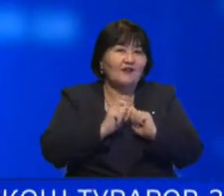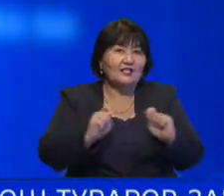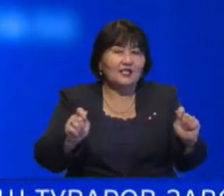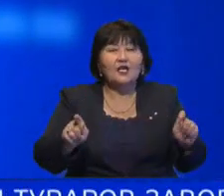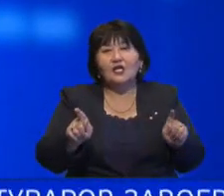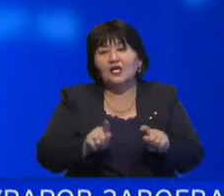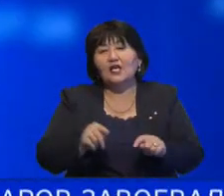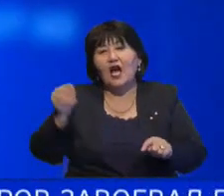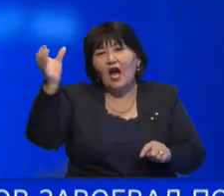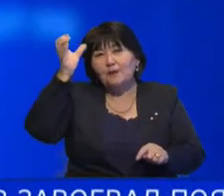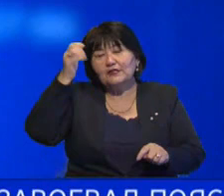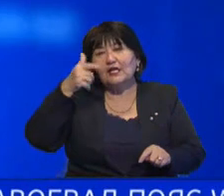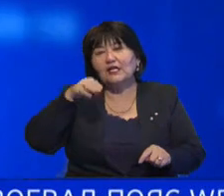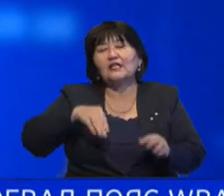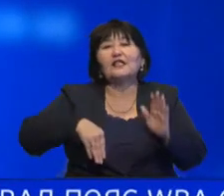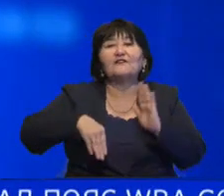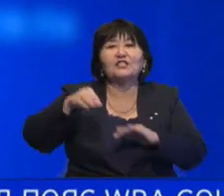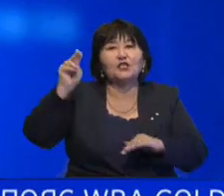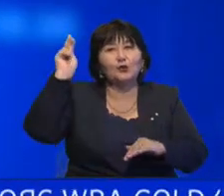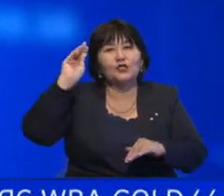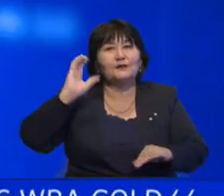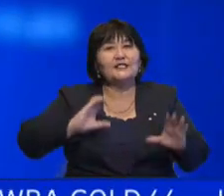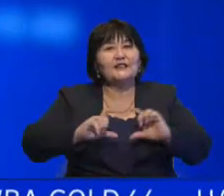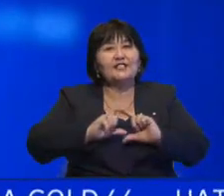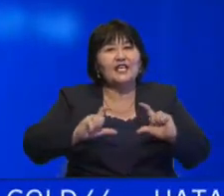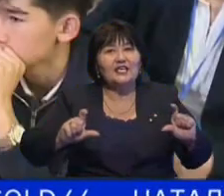и образовательные гранты высших учебных заведений.